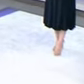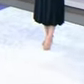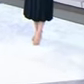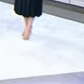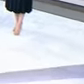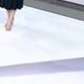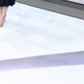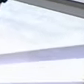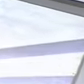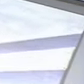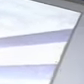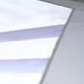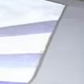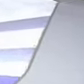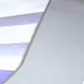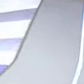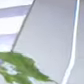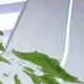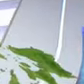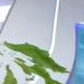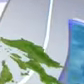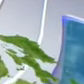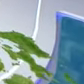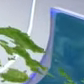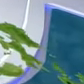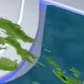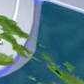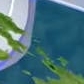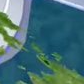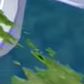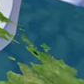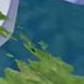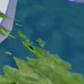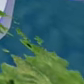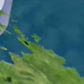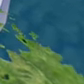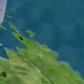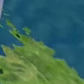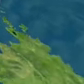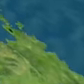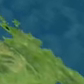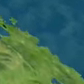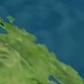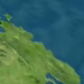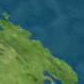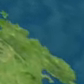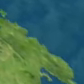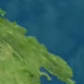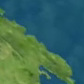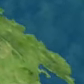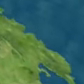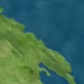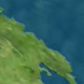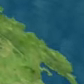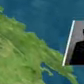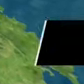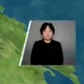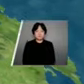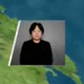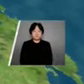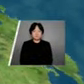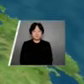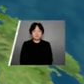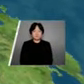Mga kapuso, pag-uusapan ng National Maritime Council ang kanilang susunod na hakbang matapos ang panibagong pangaharas sa Panatag